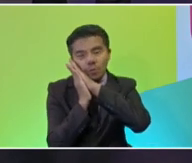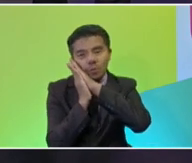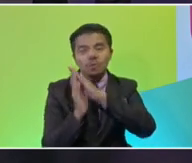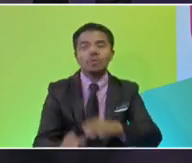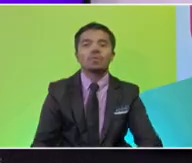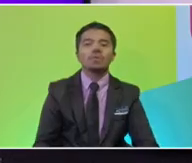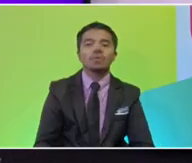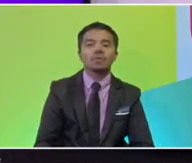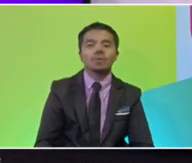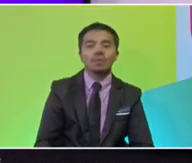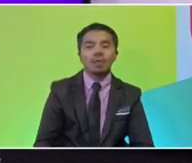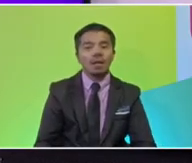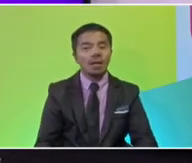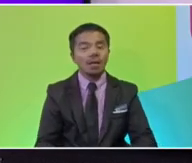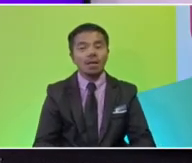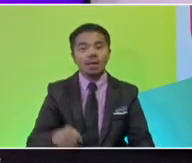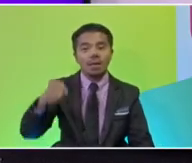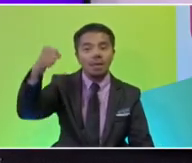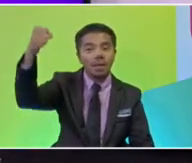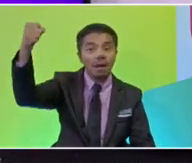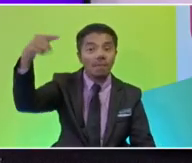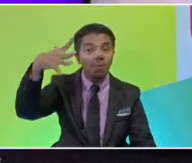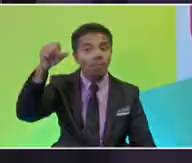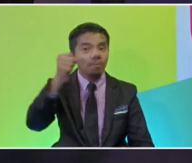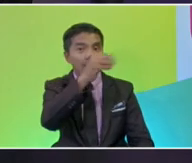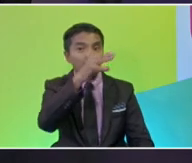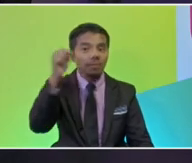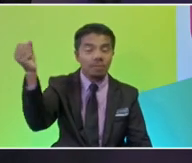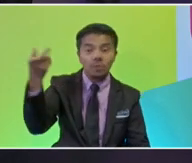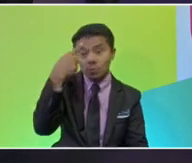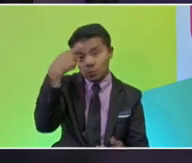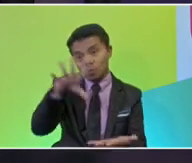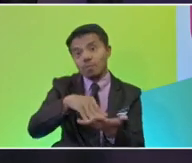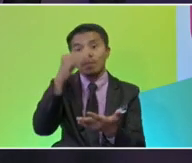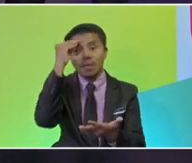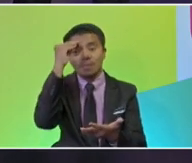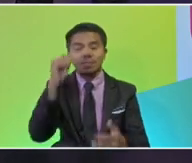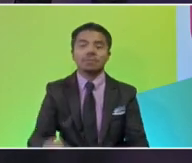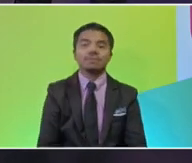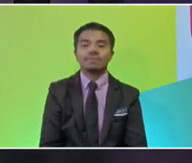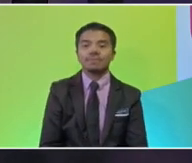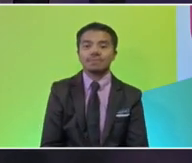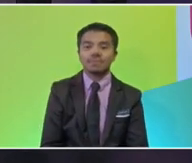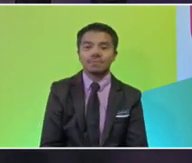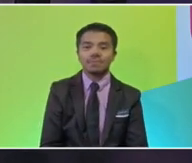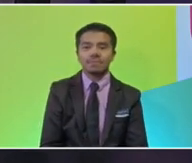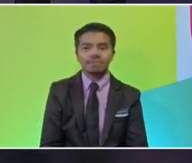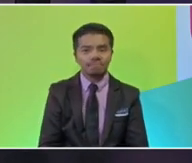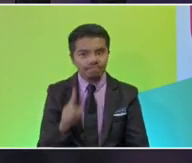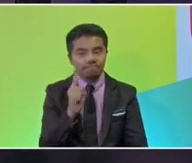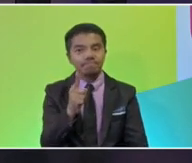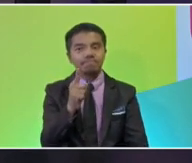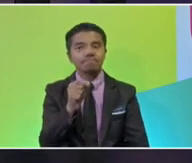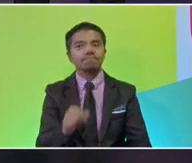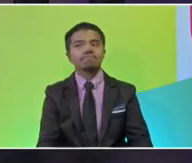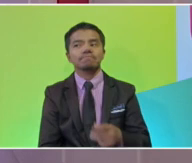lampu ala-ala lampu plita lampu bintang dan juga lampu untuk belajar Jangan lupa oke yang seterusnya ini